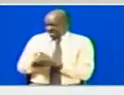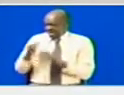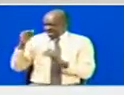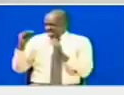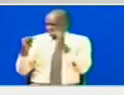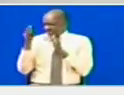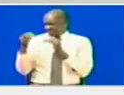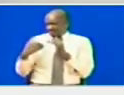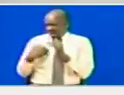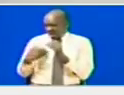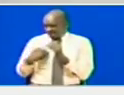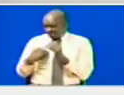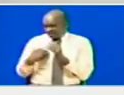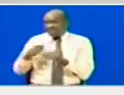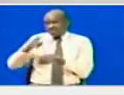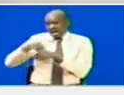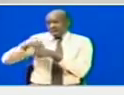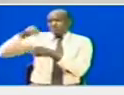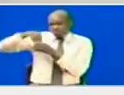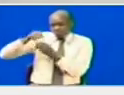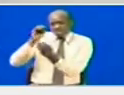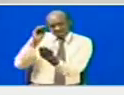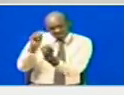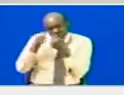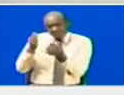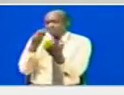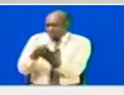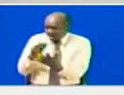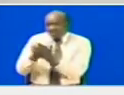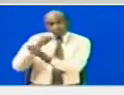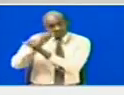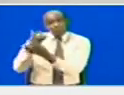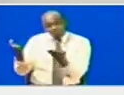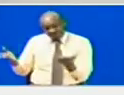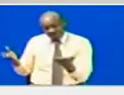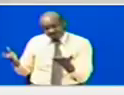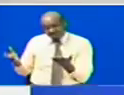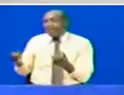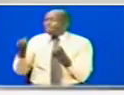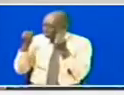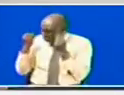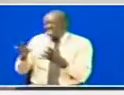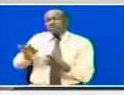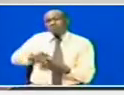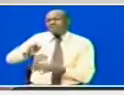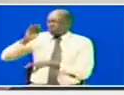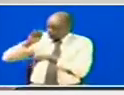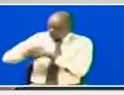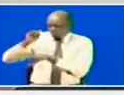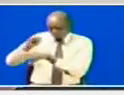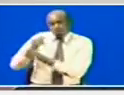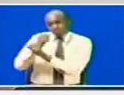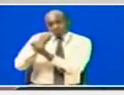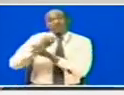katika kuweka akiba, katika kutunza mali, baadhi ya wanawake ni wazuri sana katika